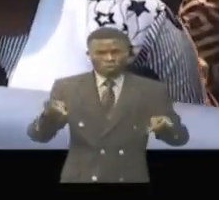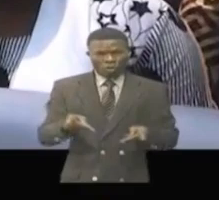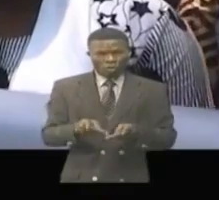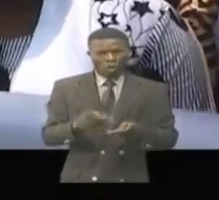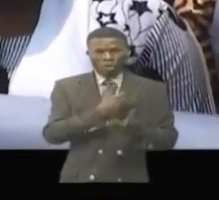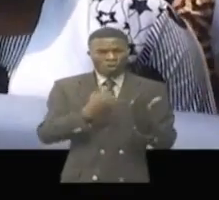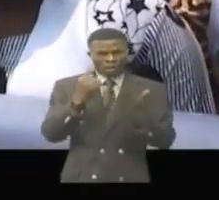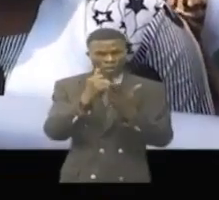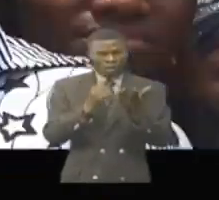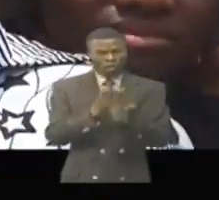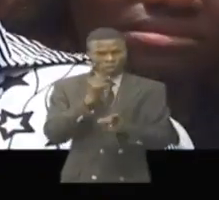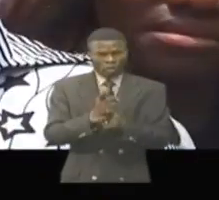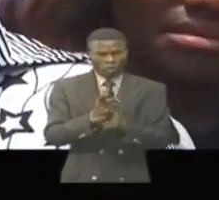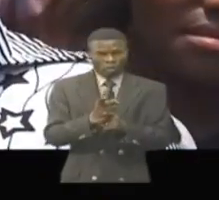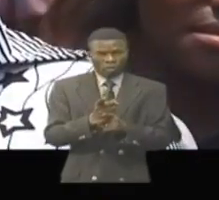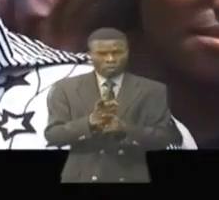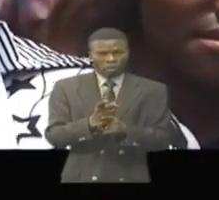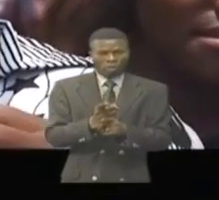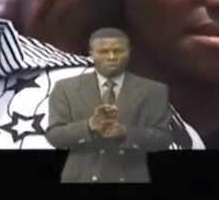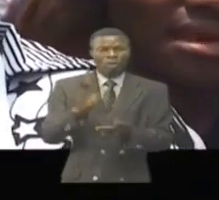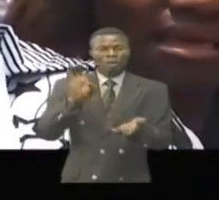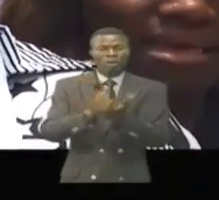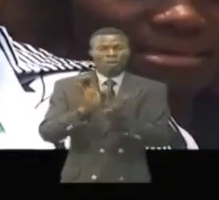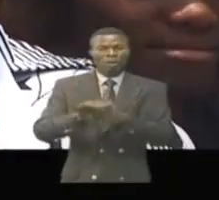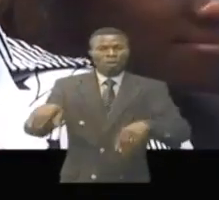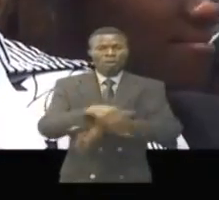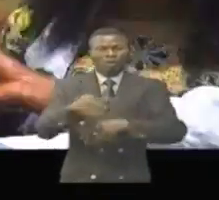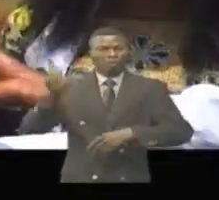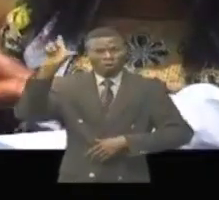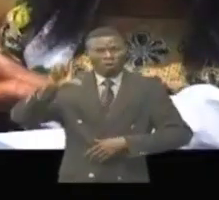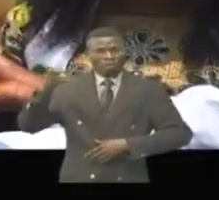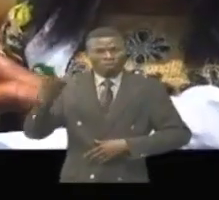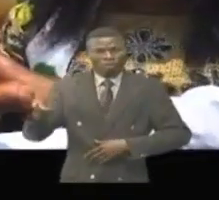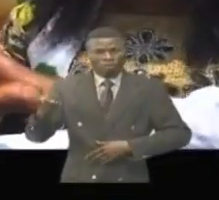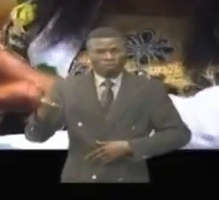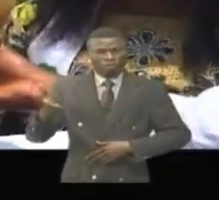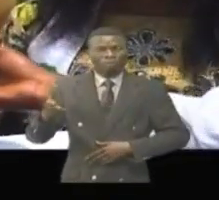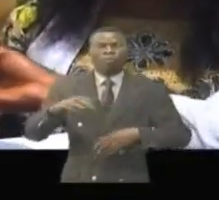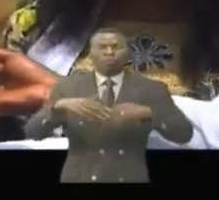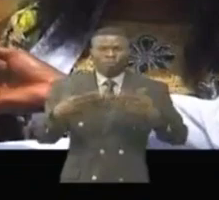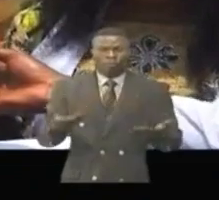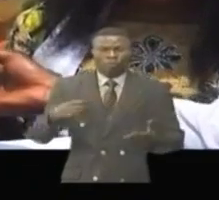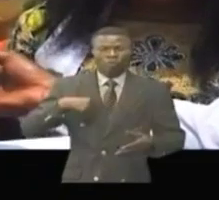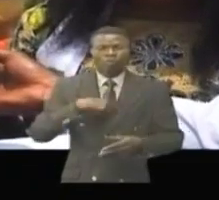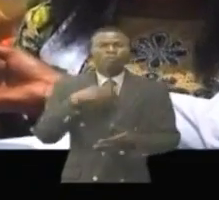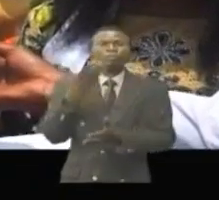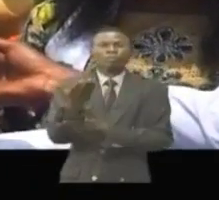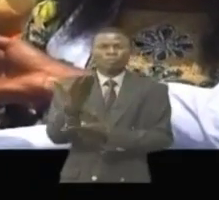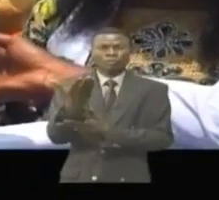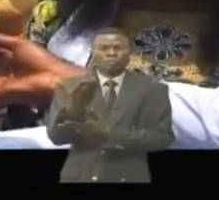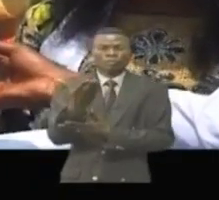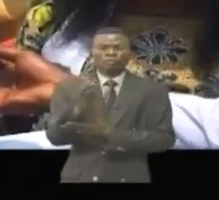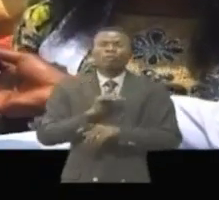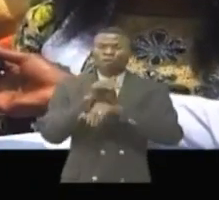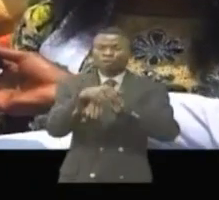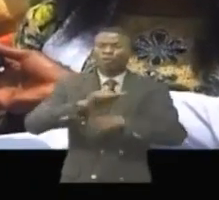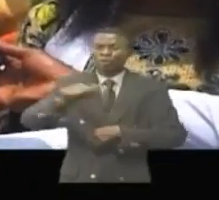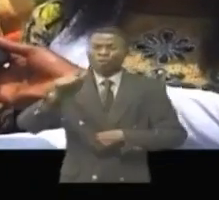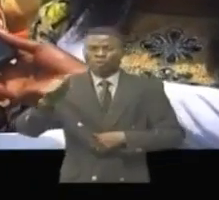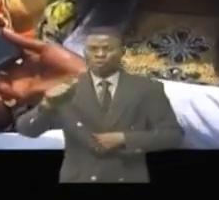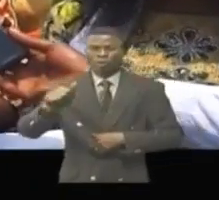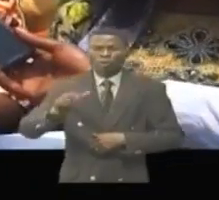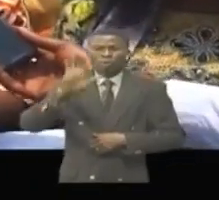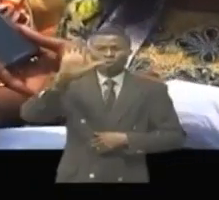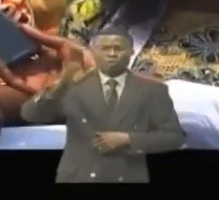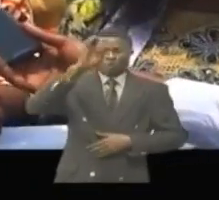identifié, repris au cadastre des affaires foncières limitées. Ainsi donc, nous sollicitons votre implication personnelle, son